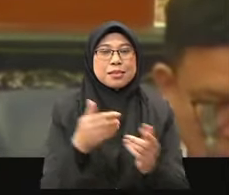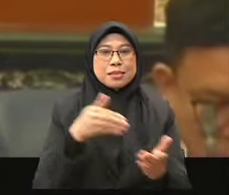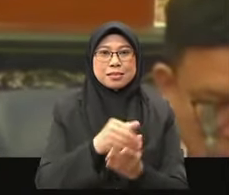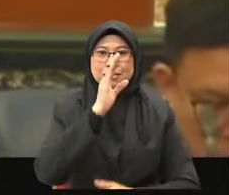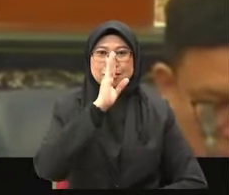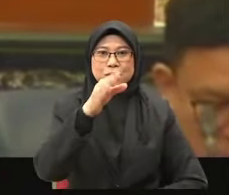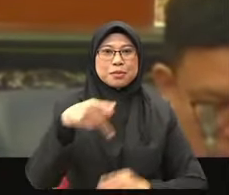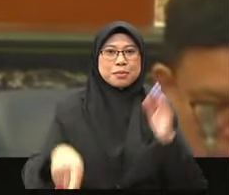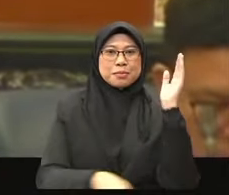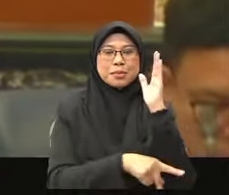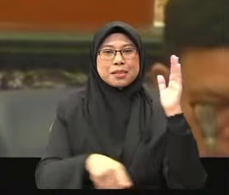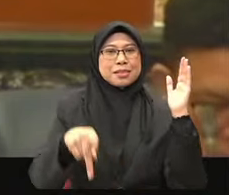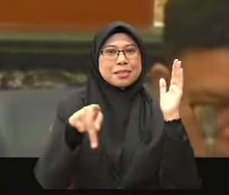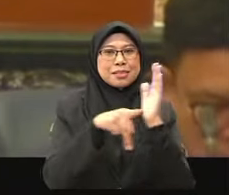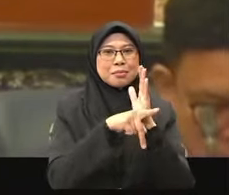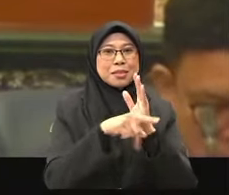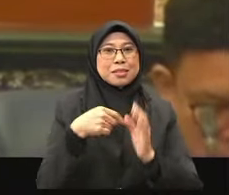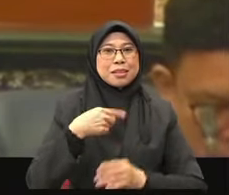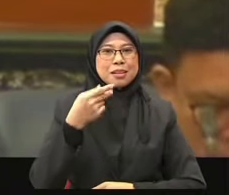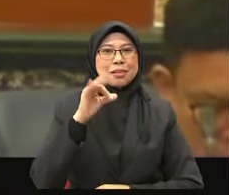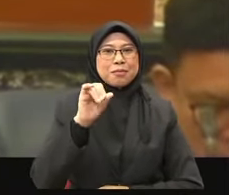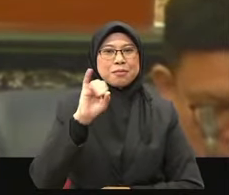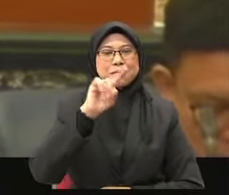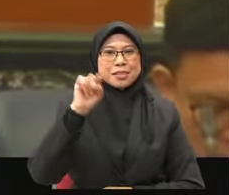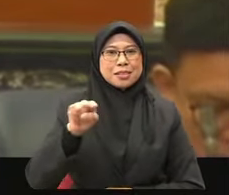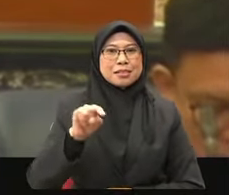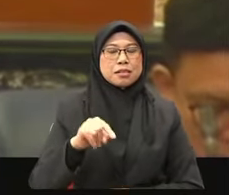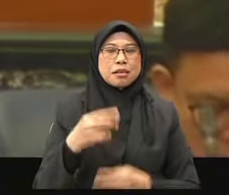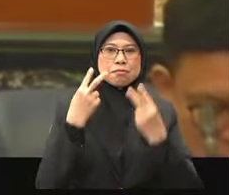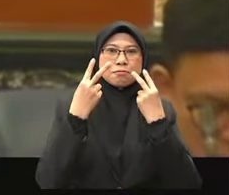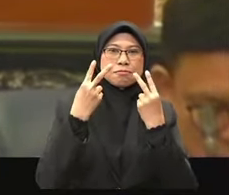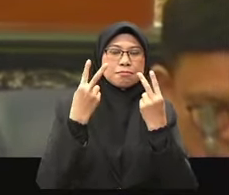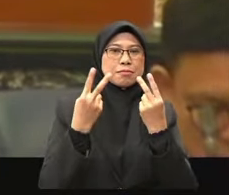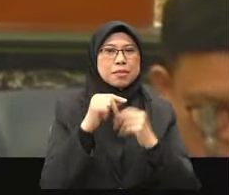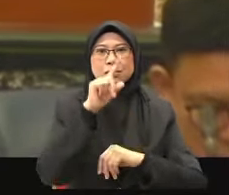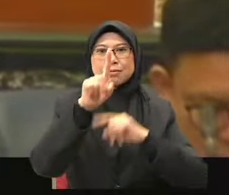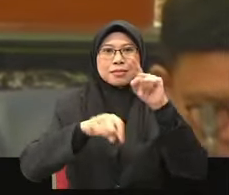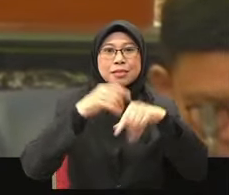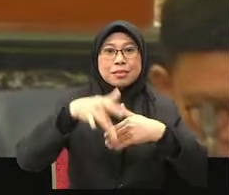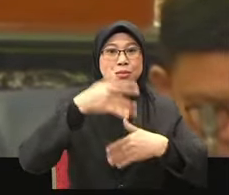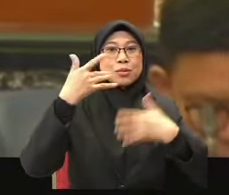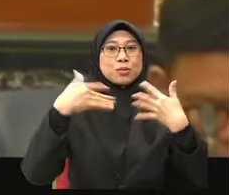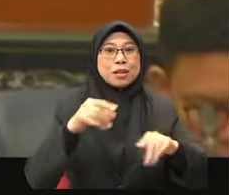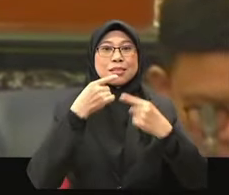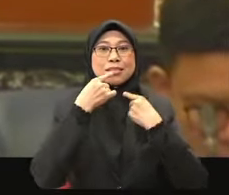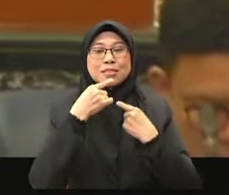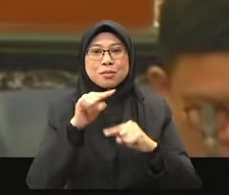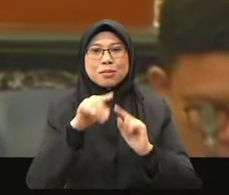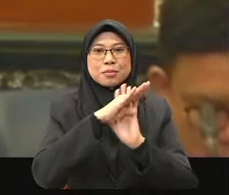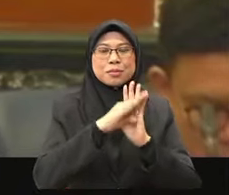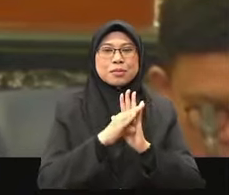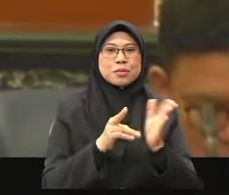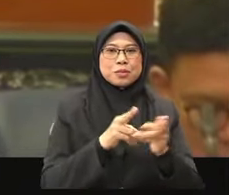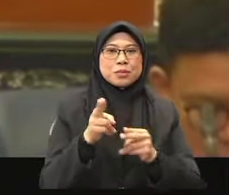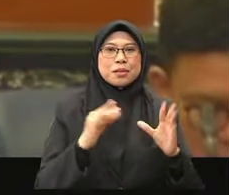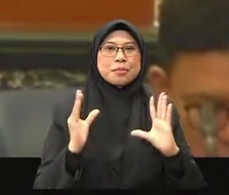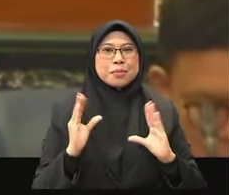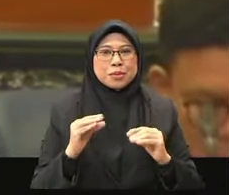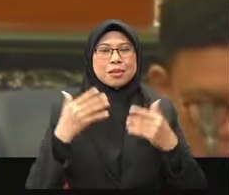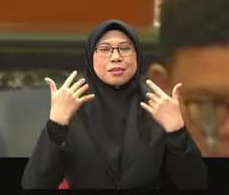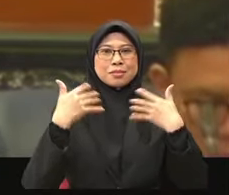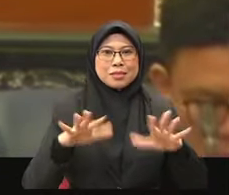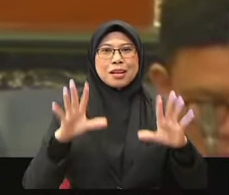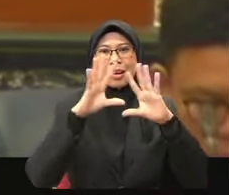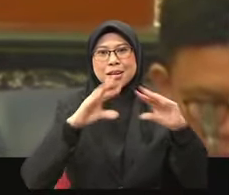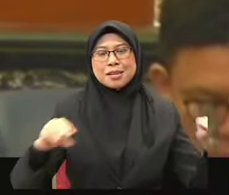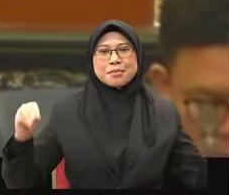dua jenis simpang iaitu Minor Junction dan Major Junction. Minor Junction ini adalah untuk kampung-kampung yang kecil dan Major Junction pula dibina bagi kawasan-kawasan